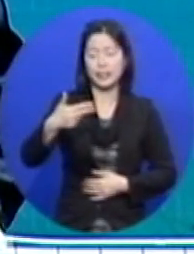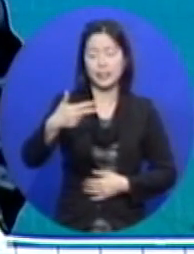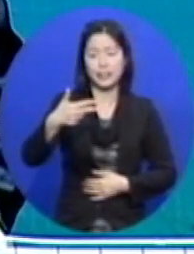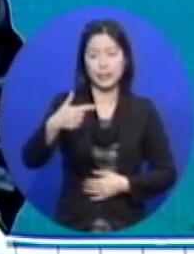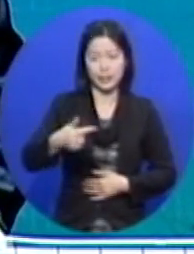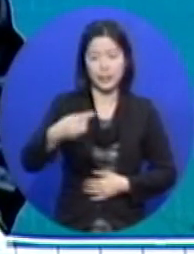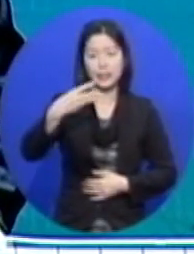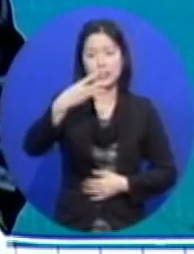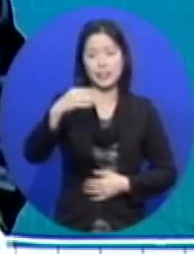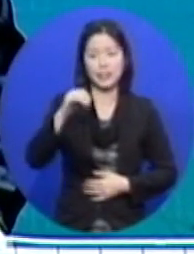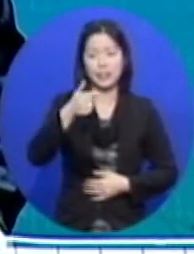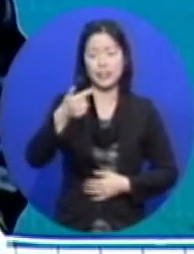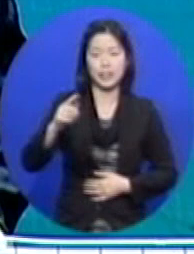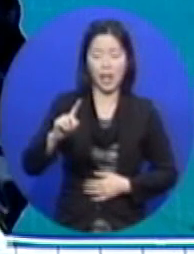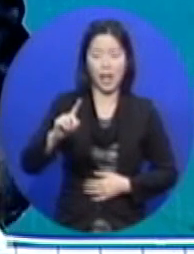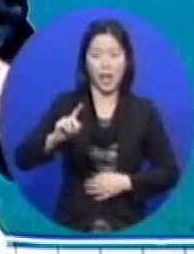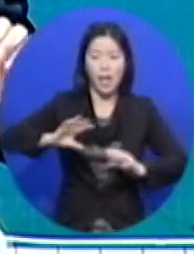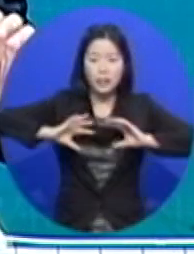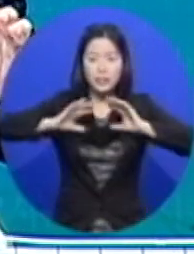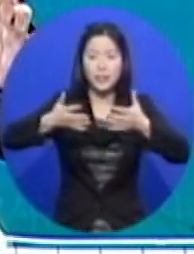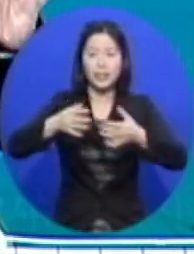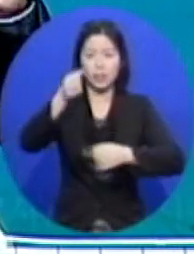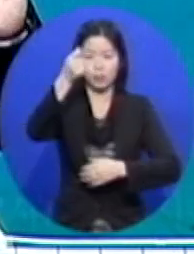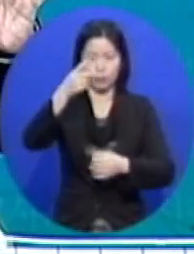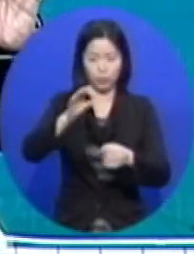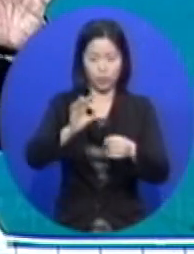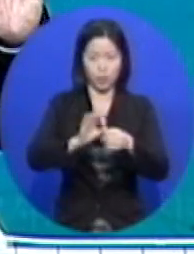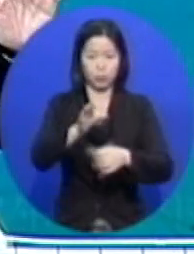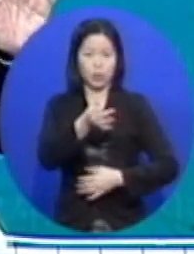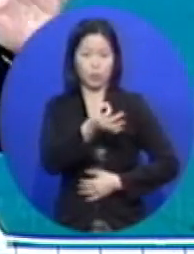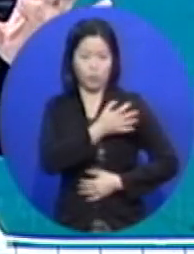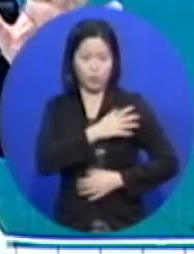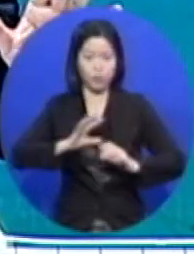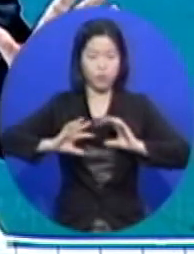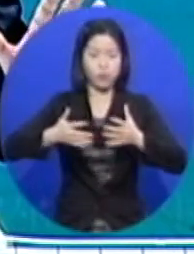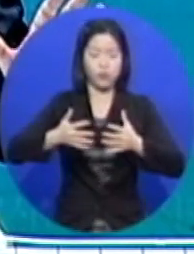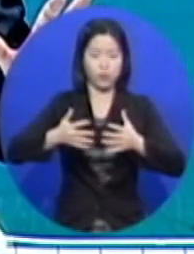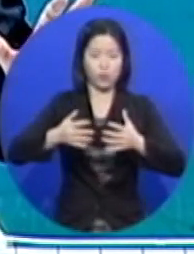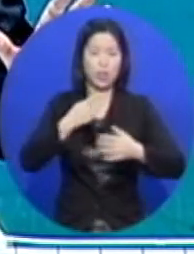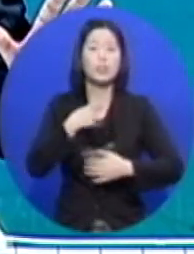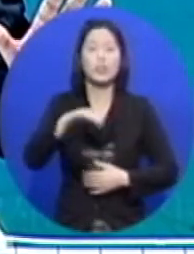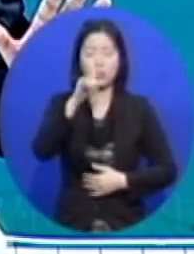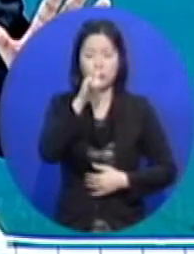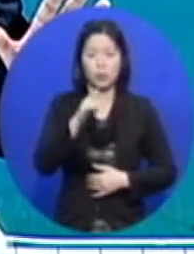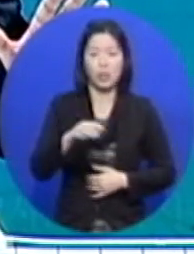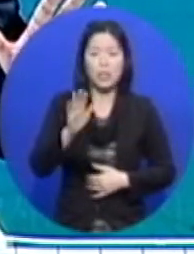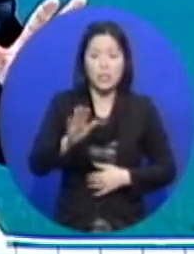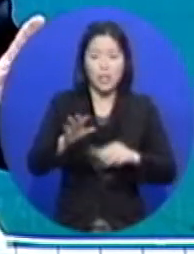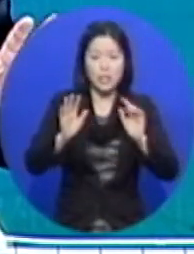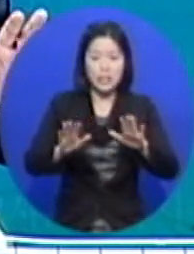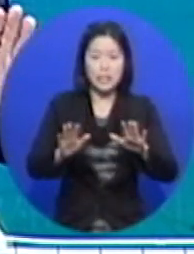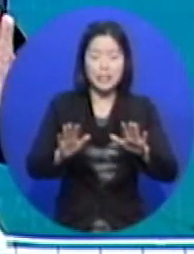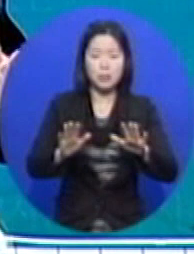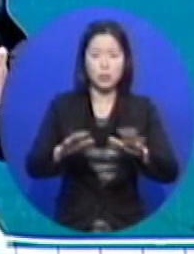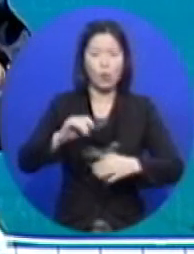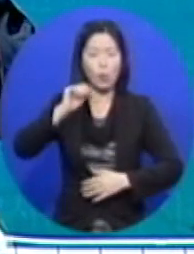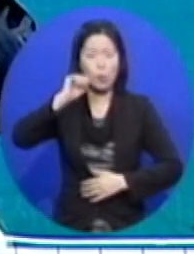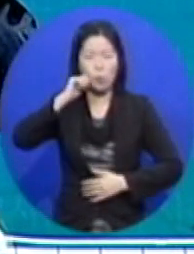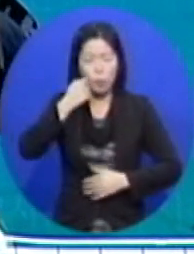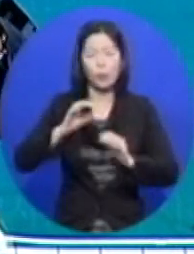들어가던 날 합니다 그런데 지금은 너무너무 어려운 나라가 되어 있어요 이유는